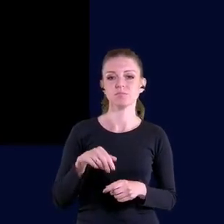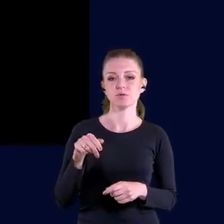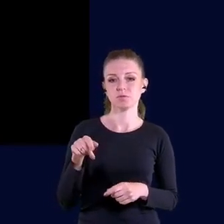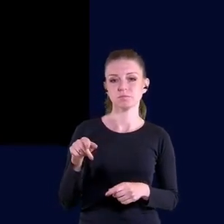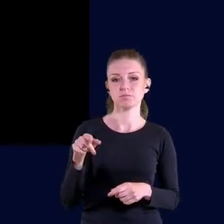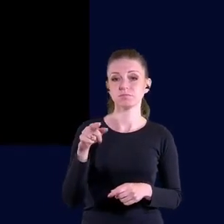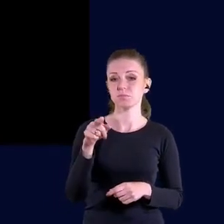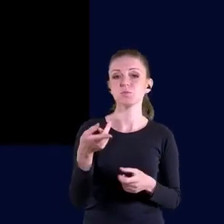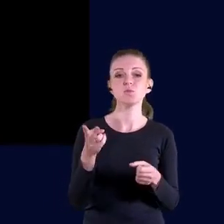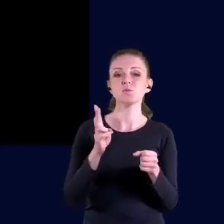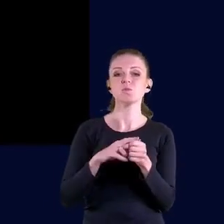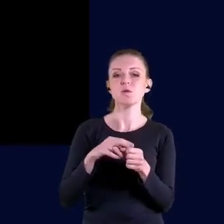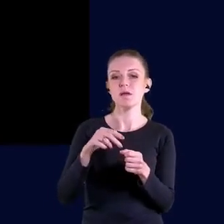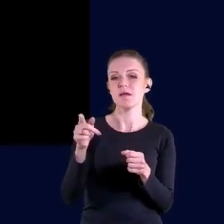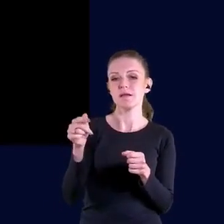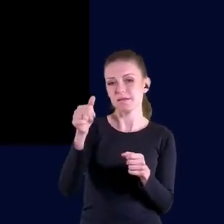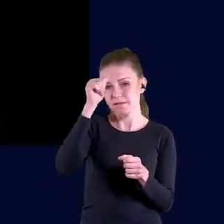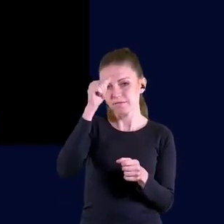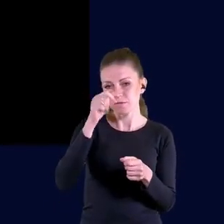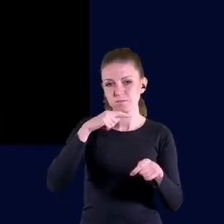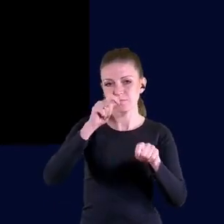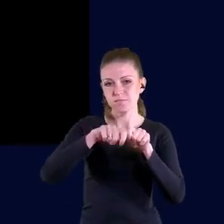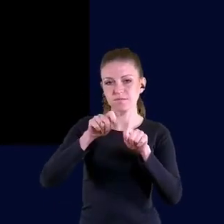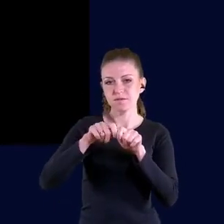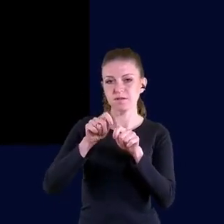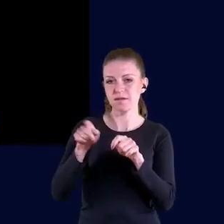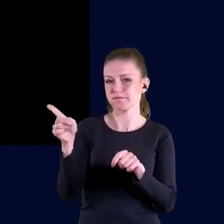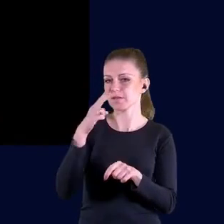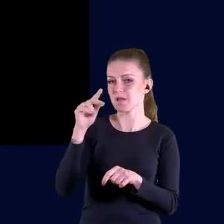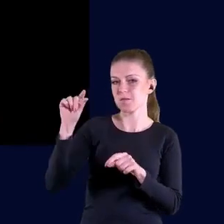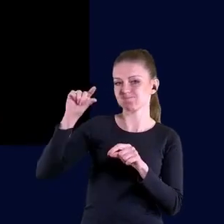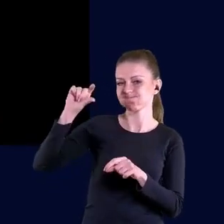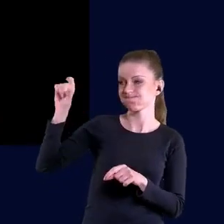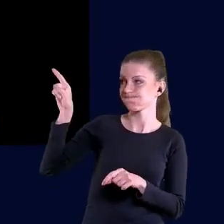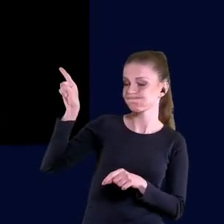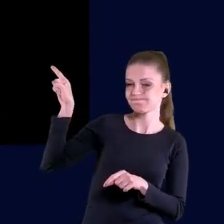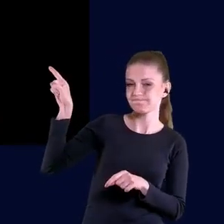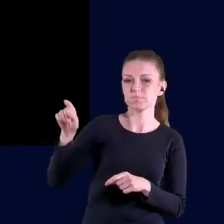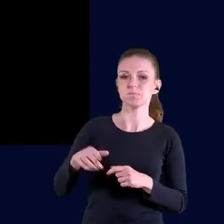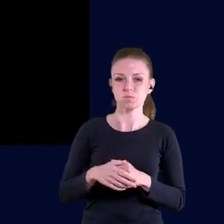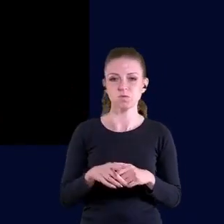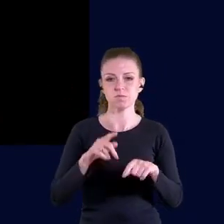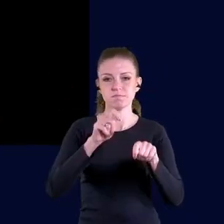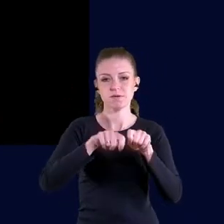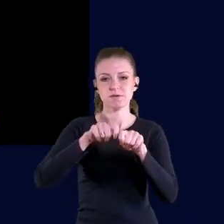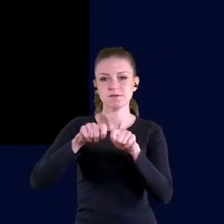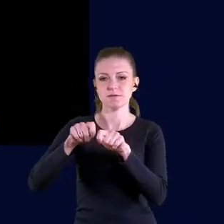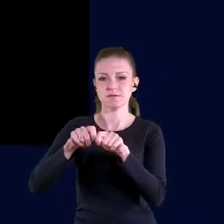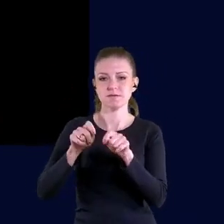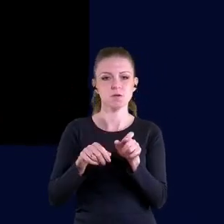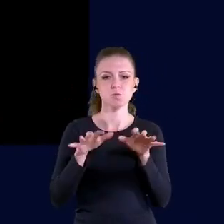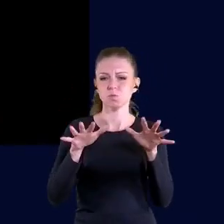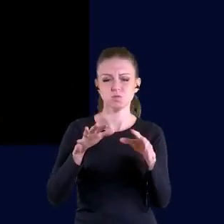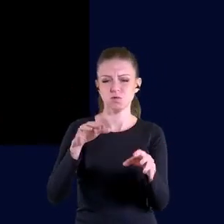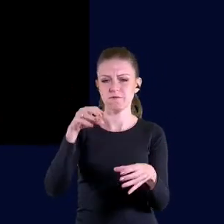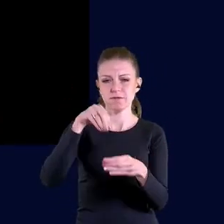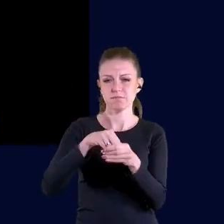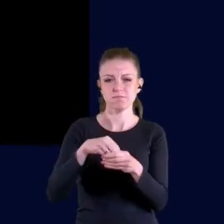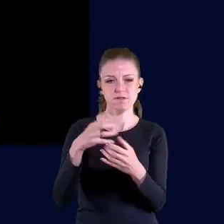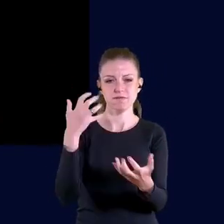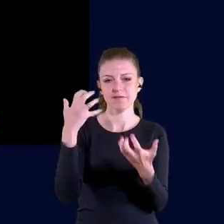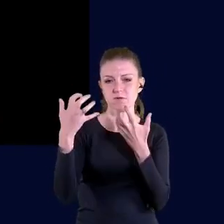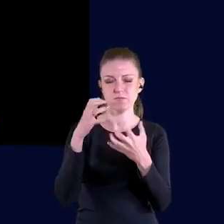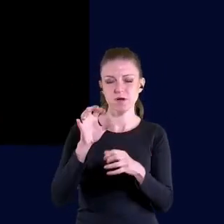do i czy czy pub.med i tak dalej to to są naprawdę ogromne gigantyczne ilości danych i